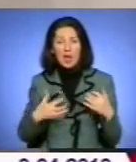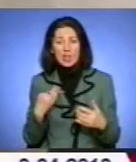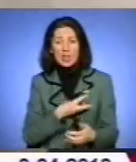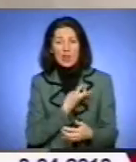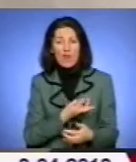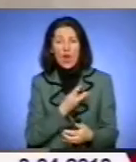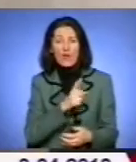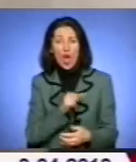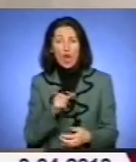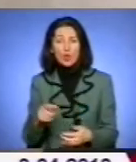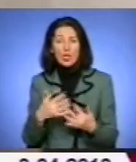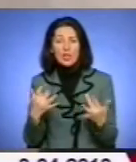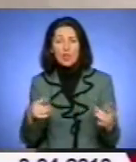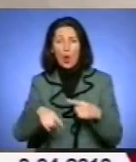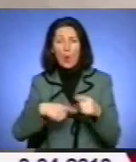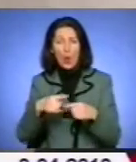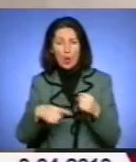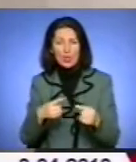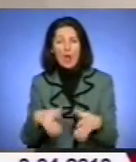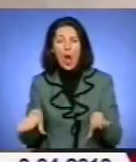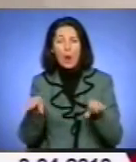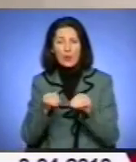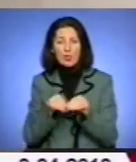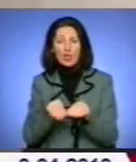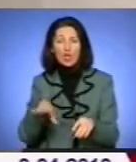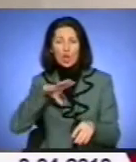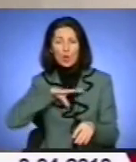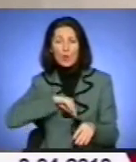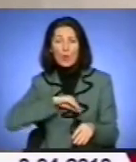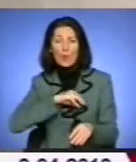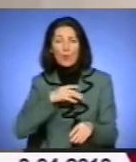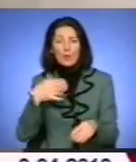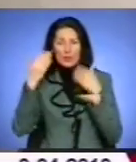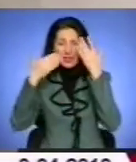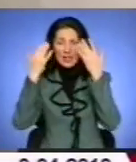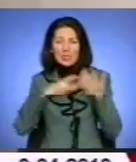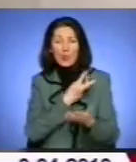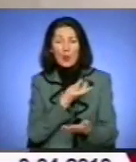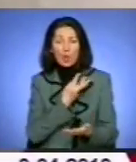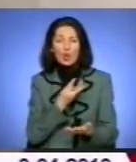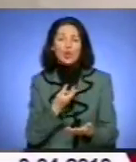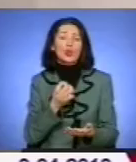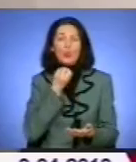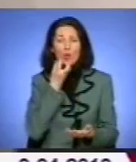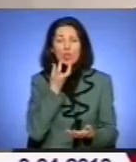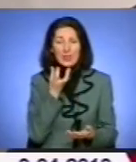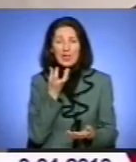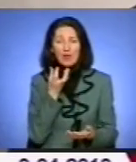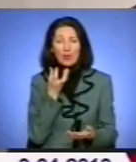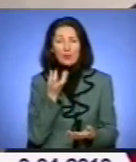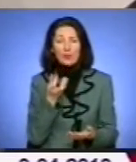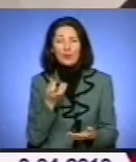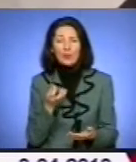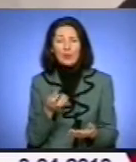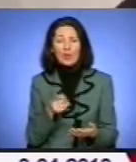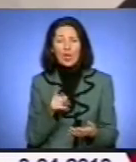різного покоління, але об'єднані духом веселості, бадьорості, заряду, позитиву.